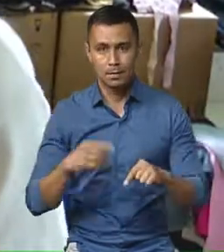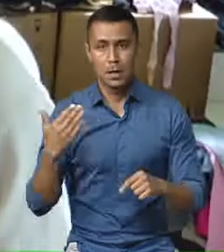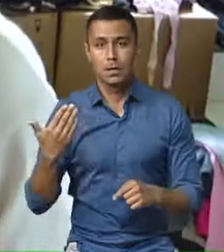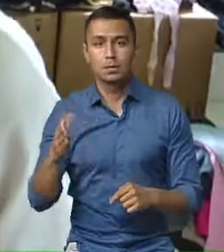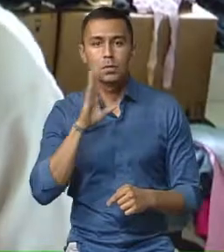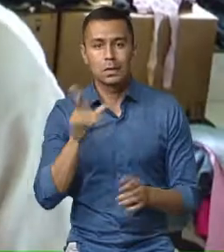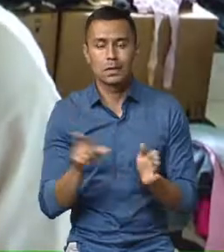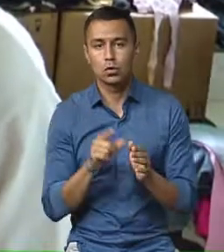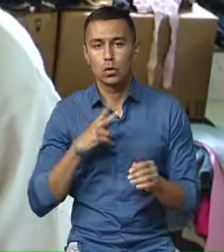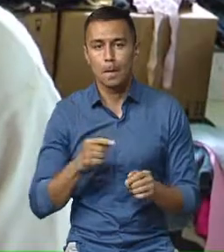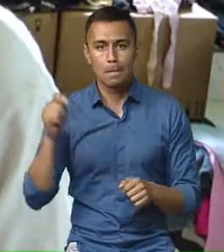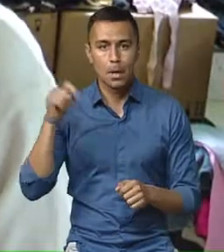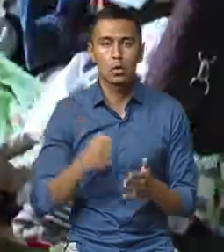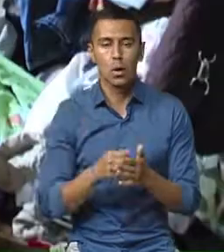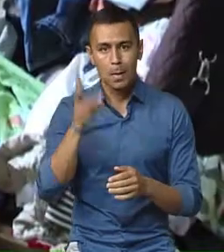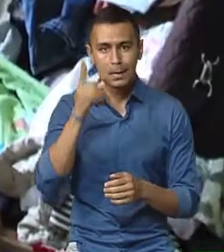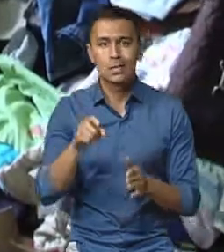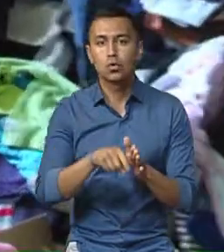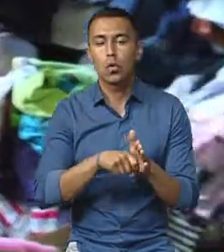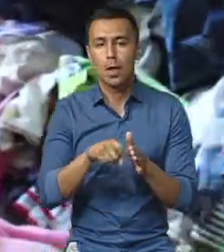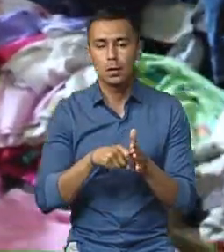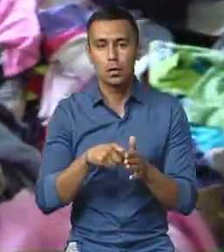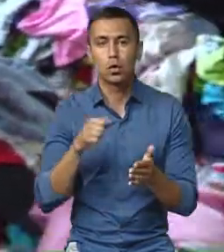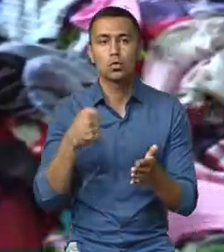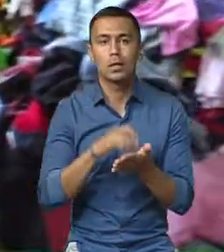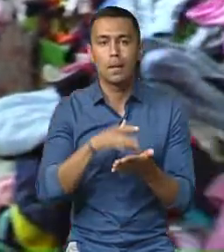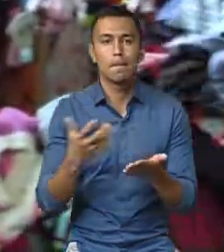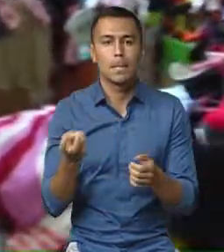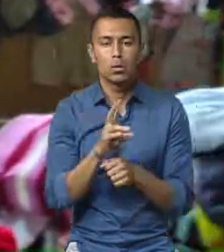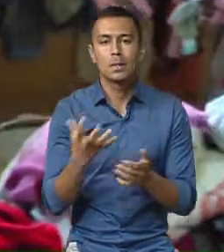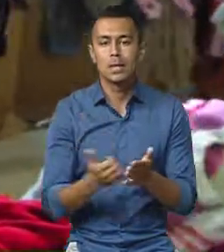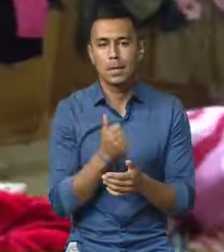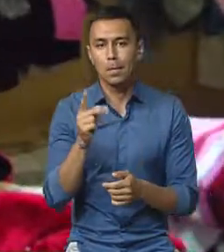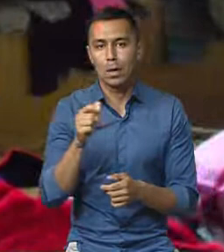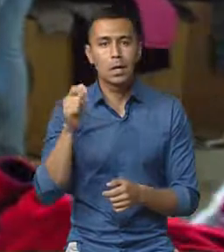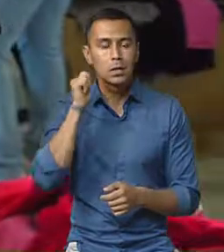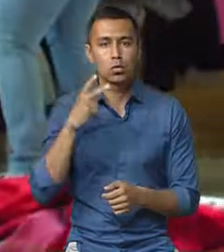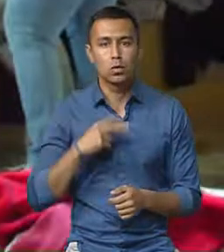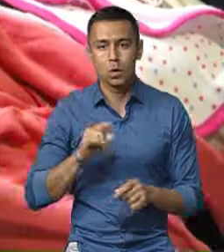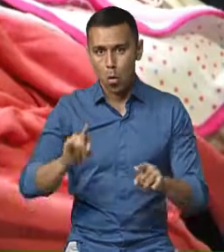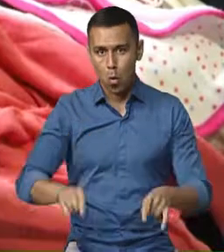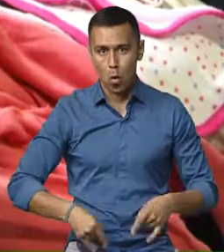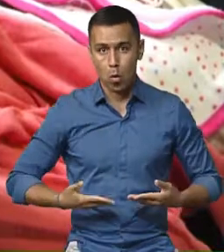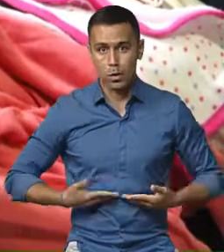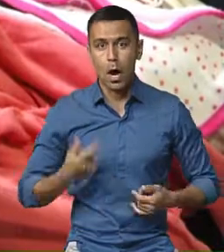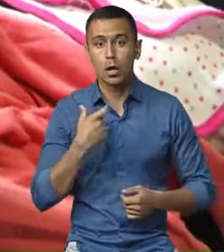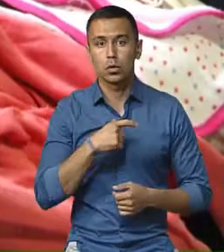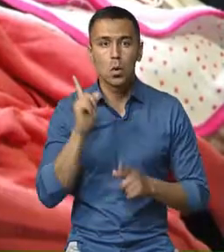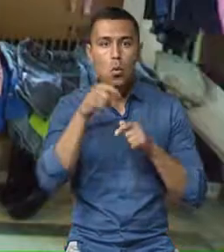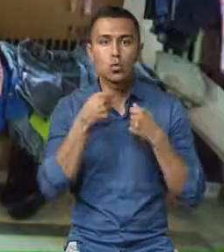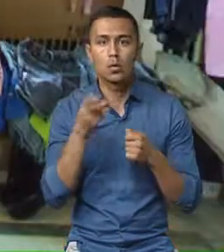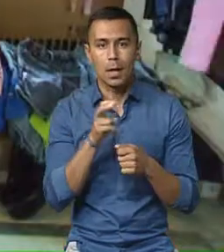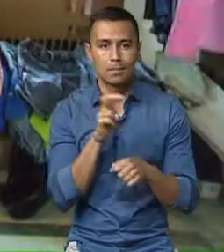доньками приїхала до Хмельницького з Донеччини. До центру прийшла, щоб знайти півторарічній доньці Алісі колготки, а собі – хустку для